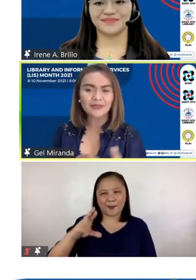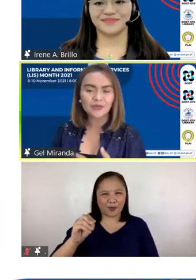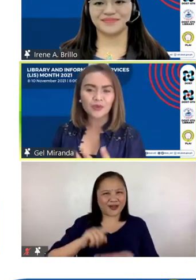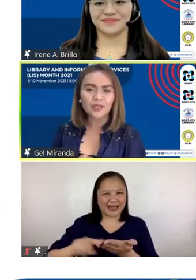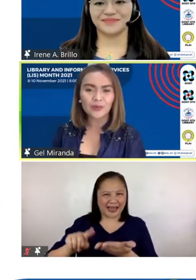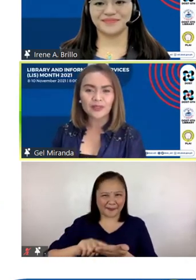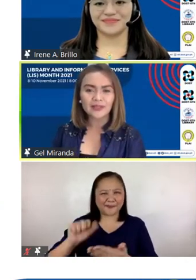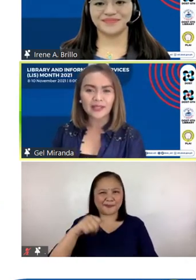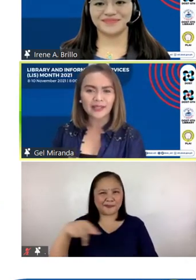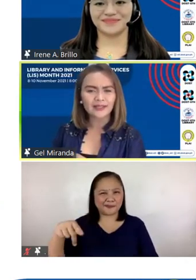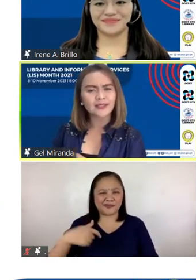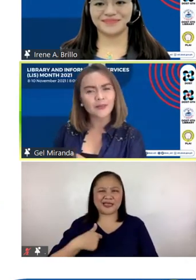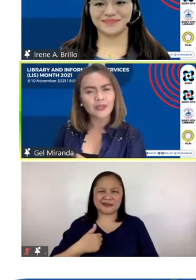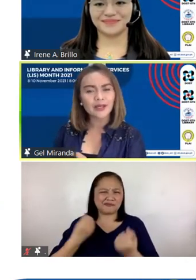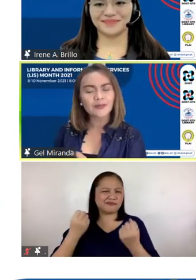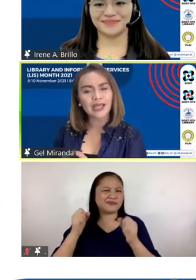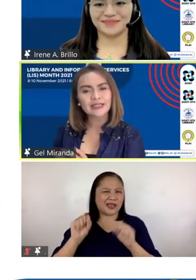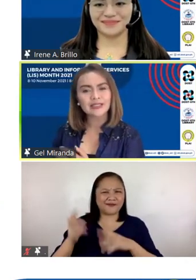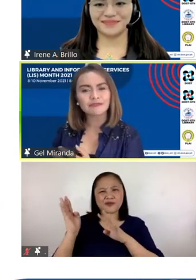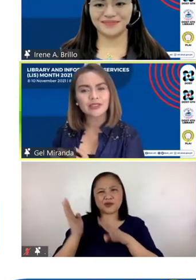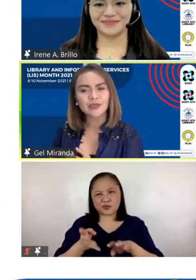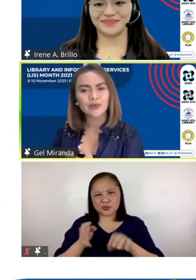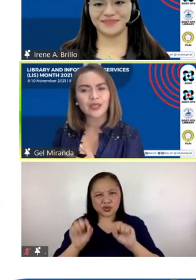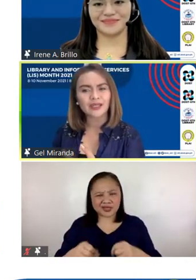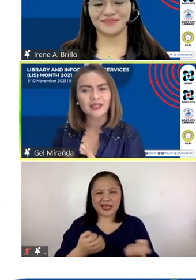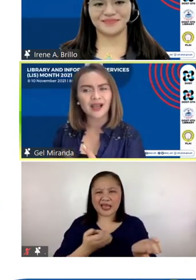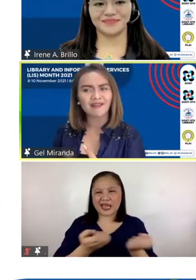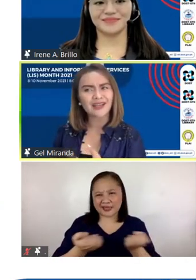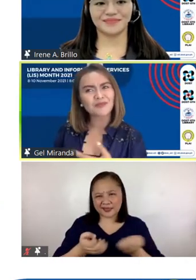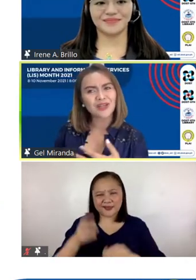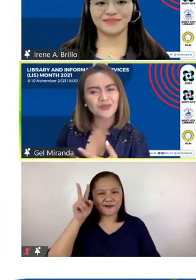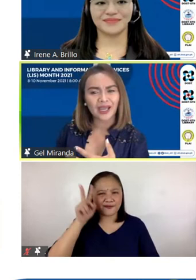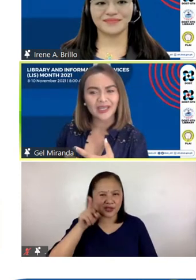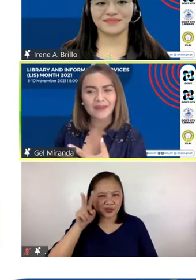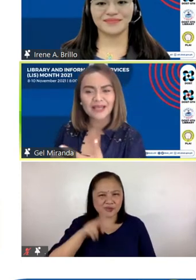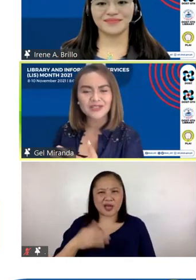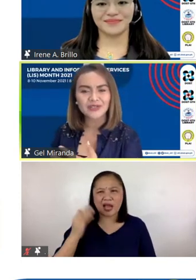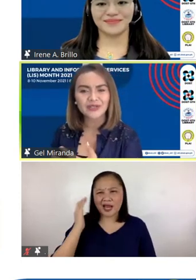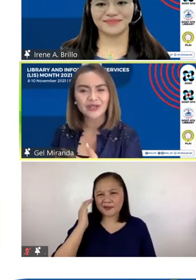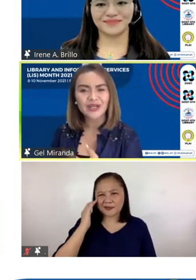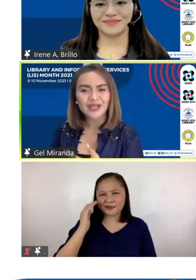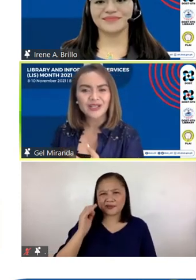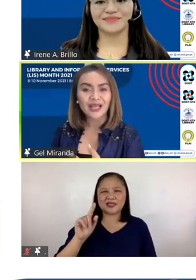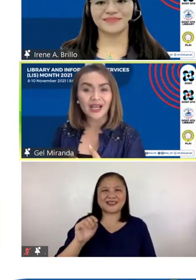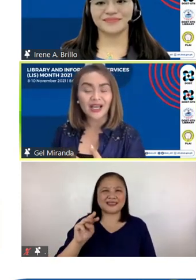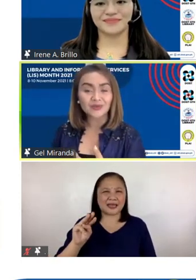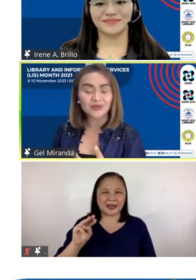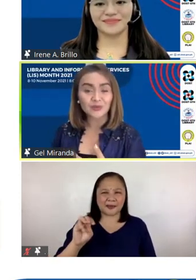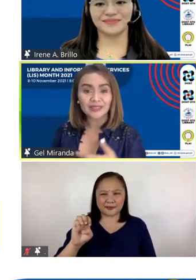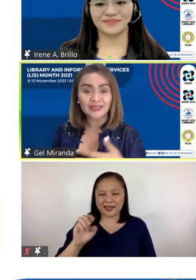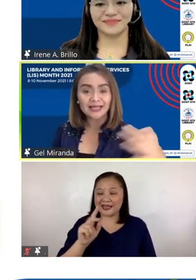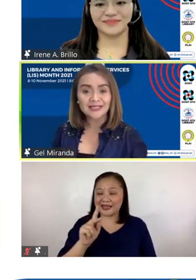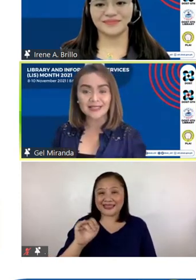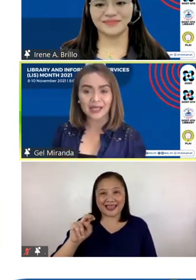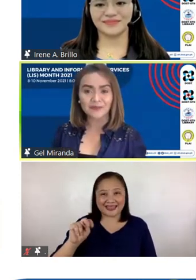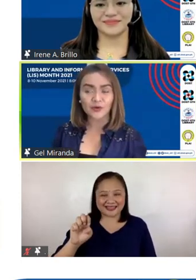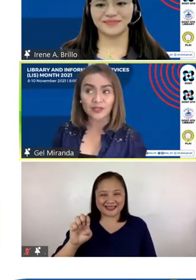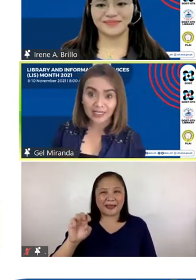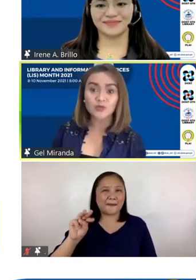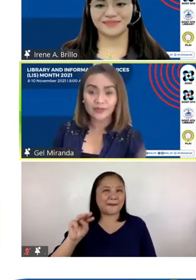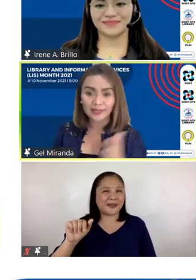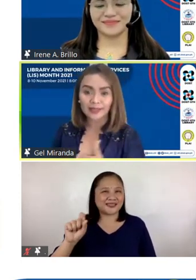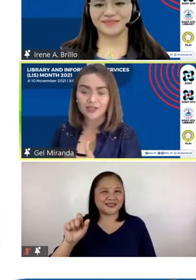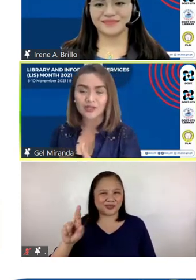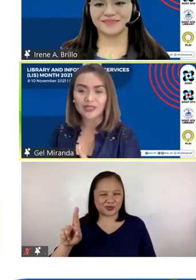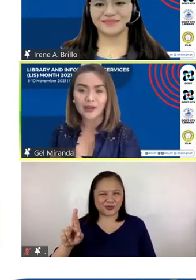mga downloadable na rin na pwede ka mag-edit ng video eh. Alam ko lang yung KineMaster na katulad last time or